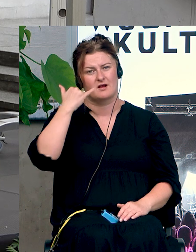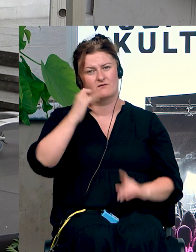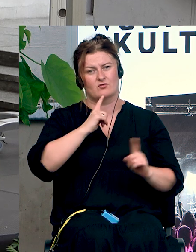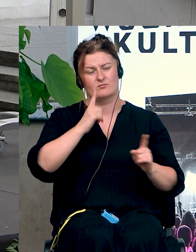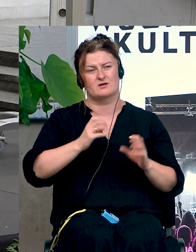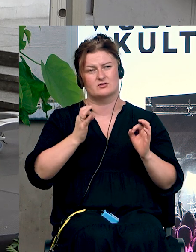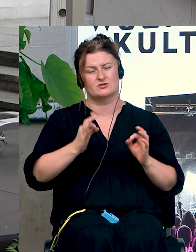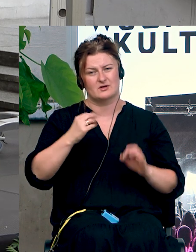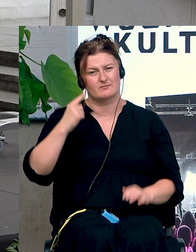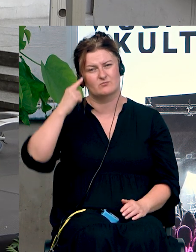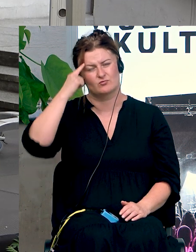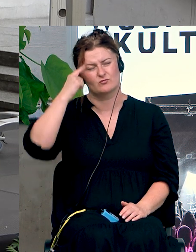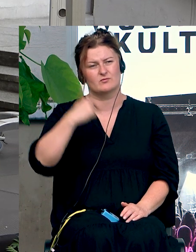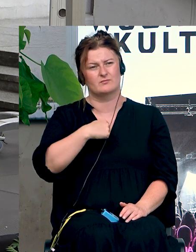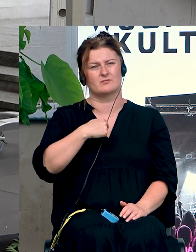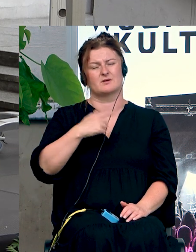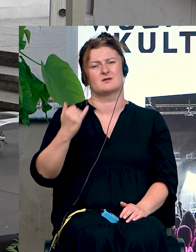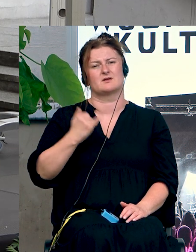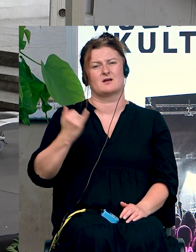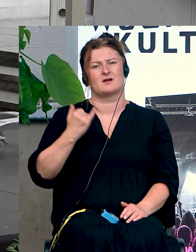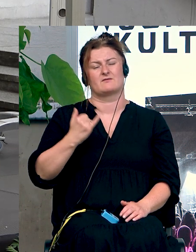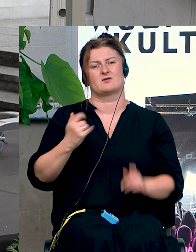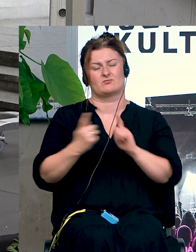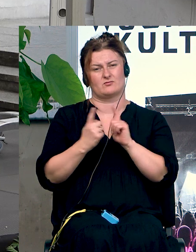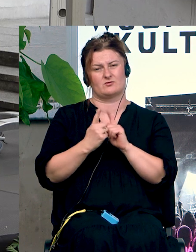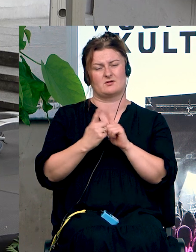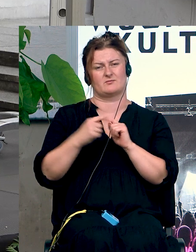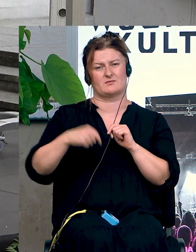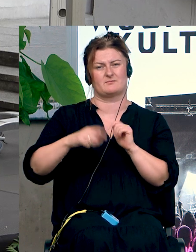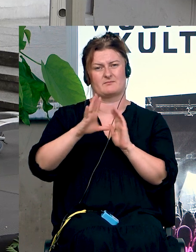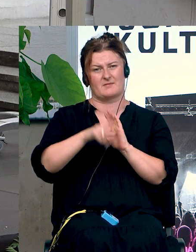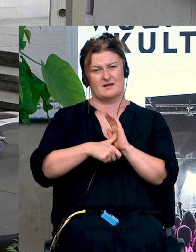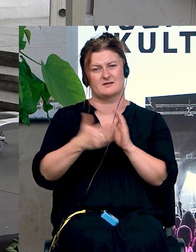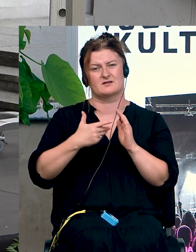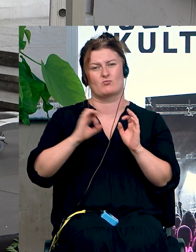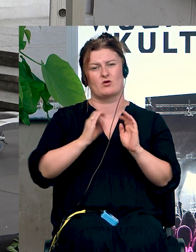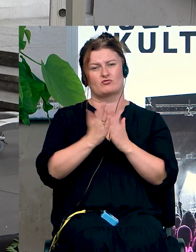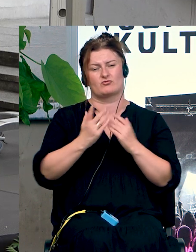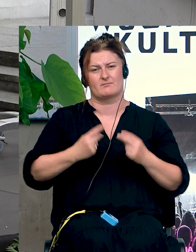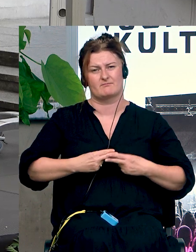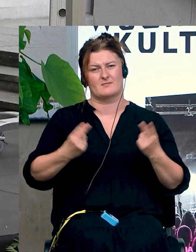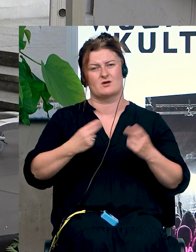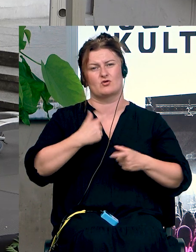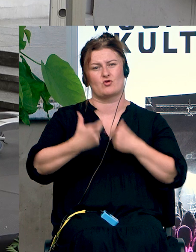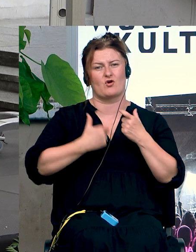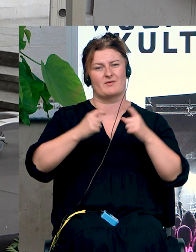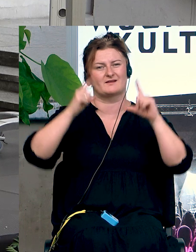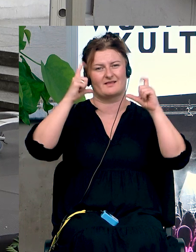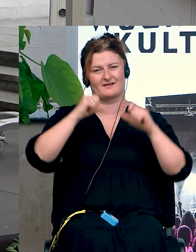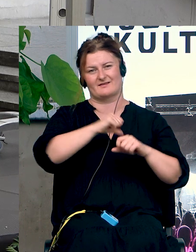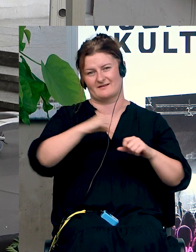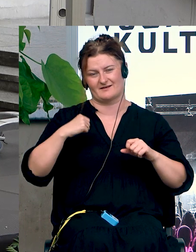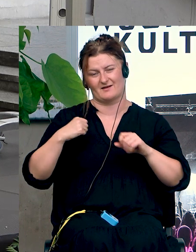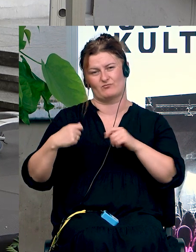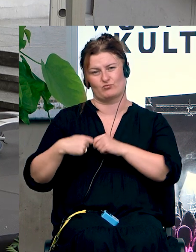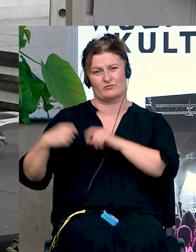що кожного разу, як ми зустрічаємося в тих містах, де у мене виходить книжка, ми робимо селфі. І так прикро, що ми сьогодні його не зробимо.